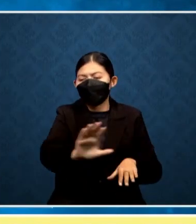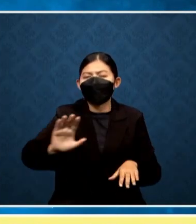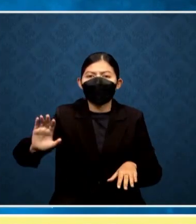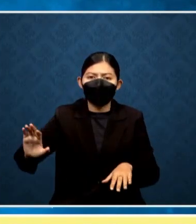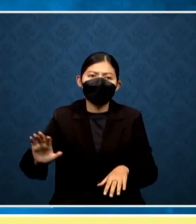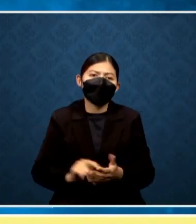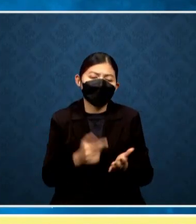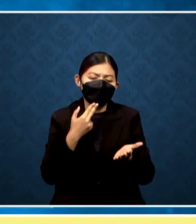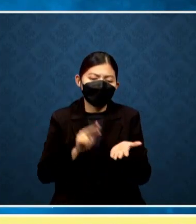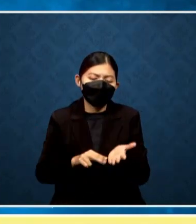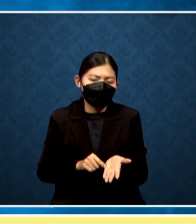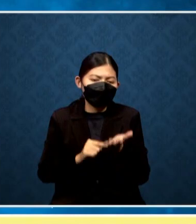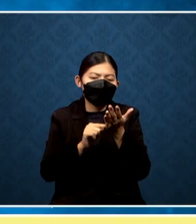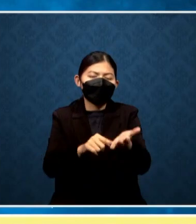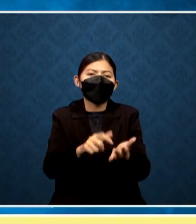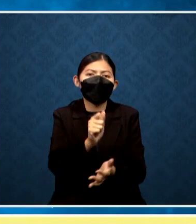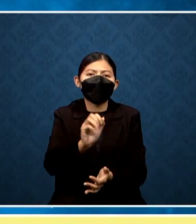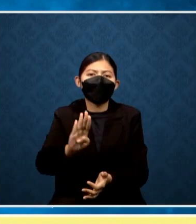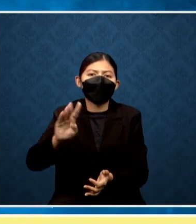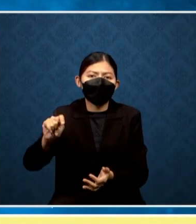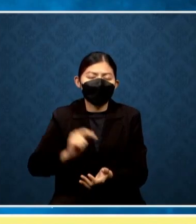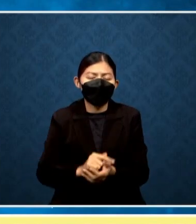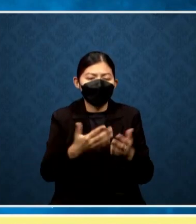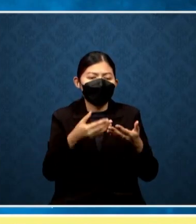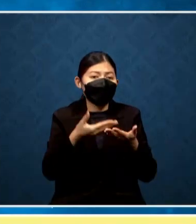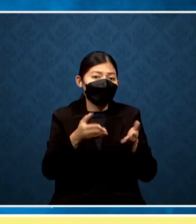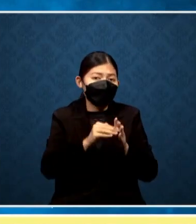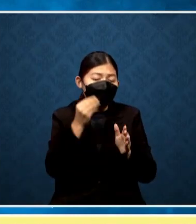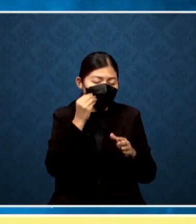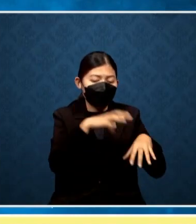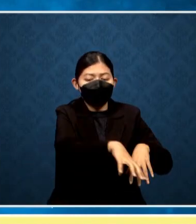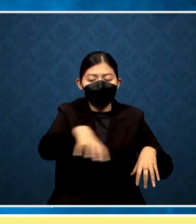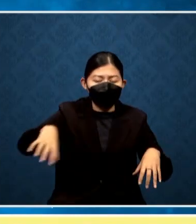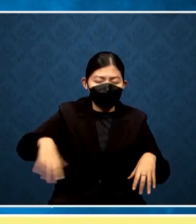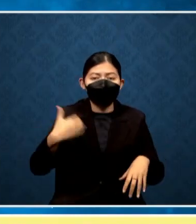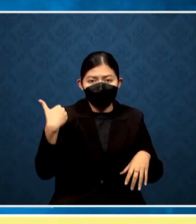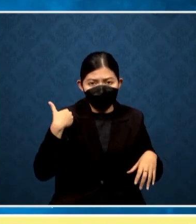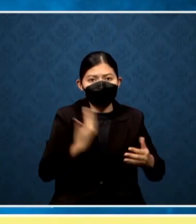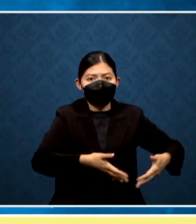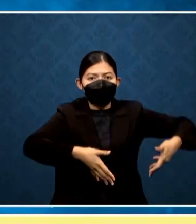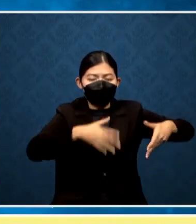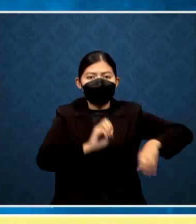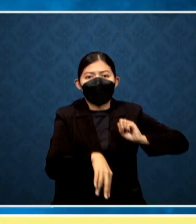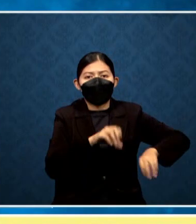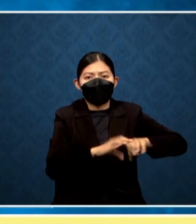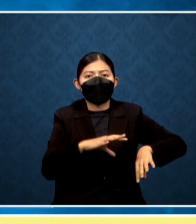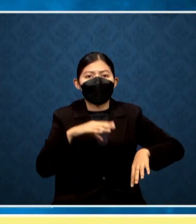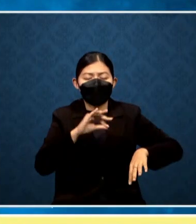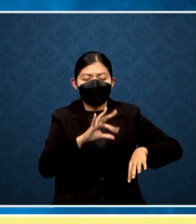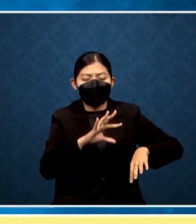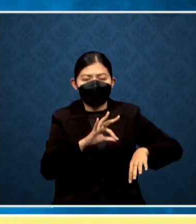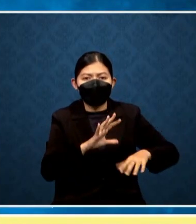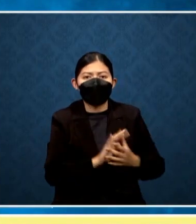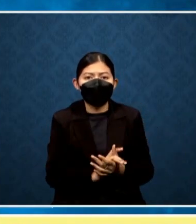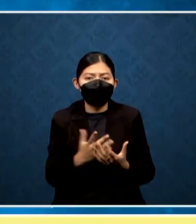อร์ให้มีการทำถขะเปียด ให้ครบ Talent.ในแง นอกจนั้น้มการทำถังขยะภน